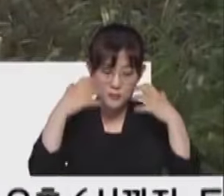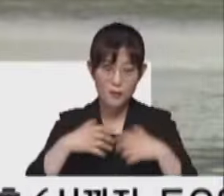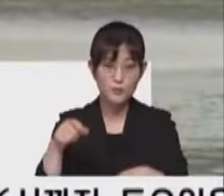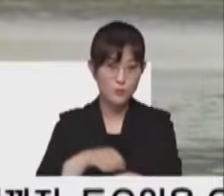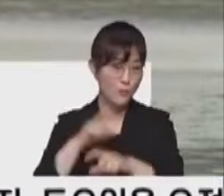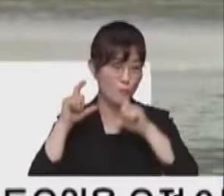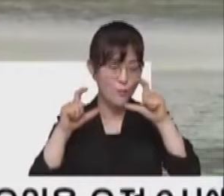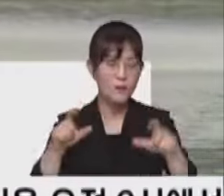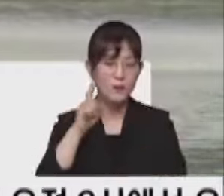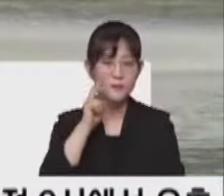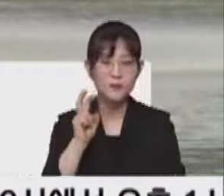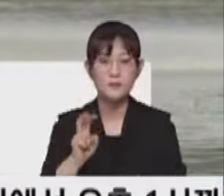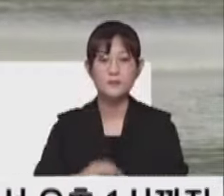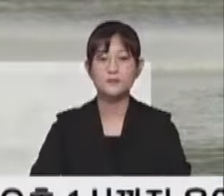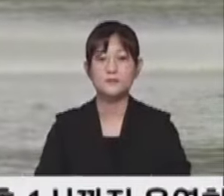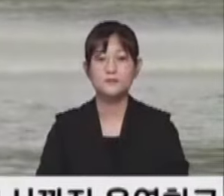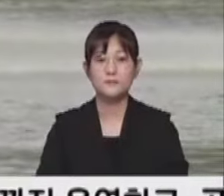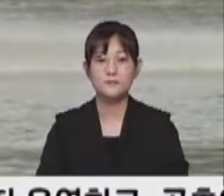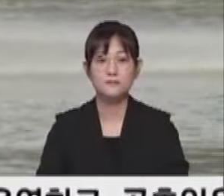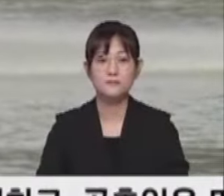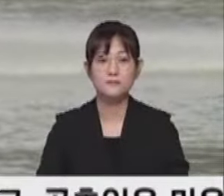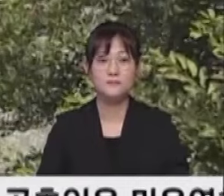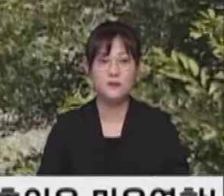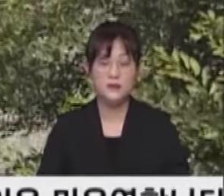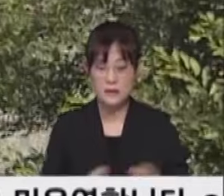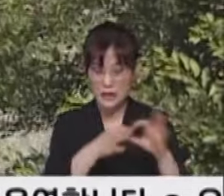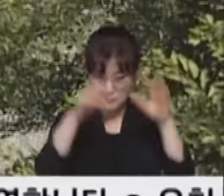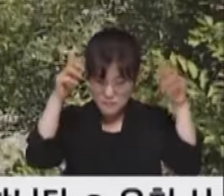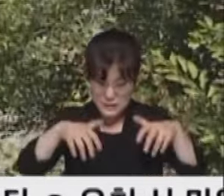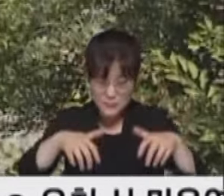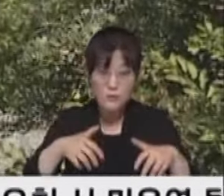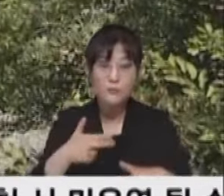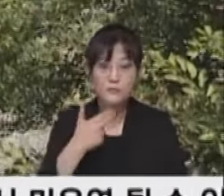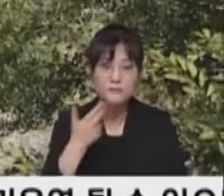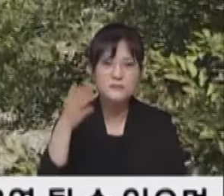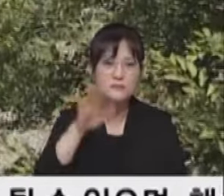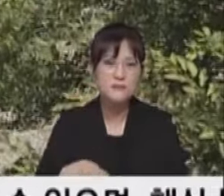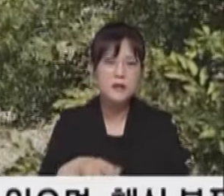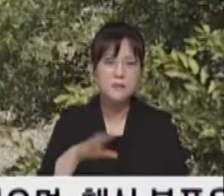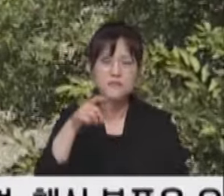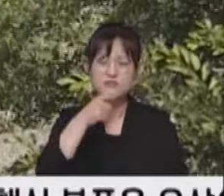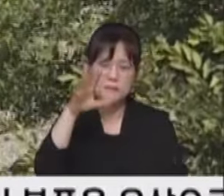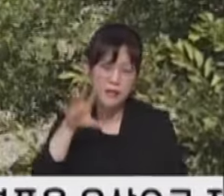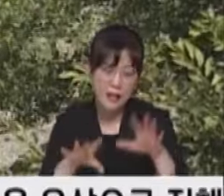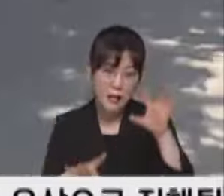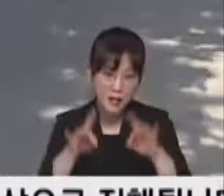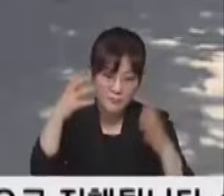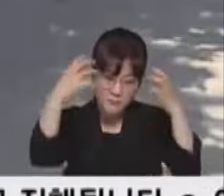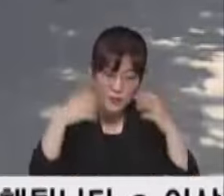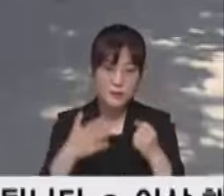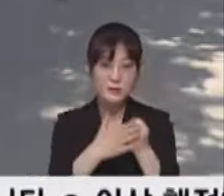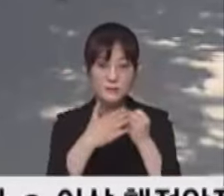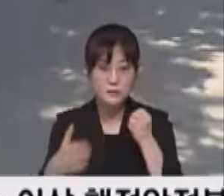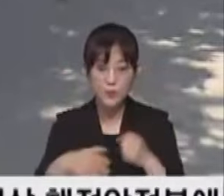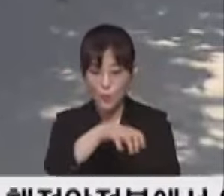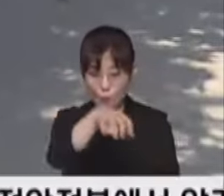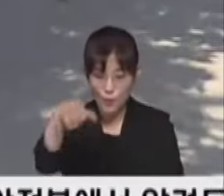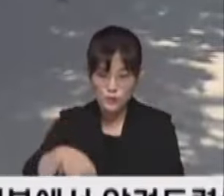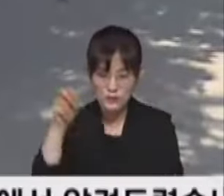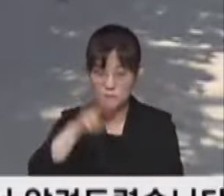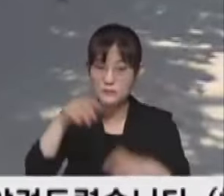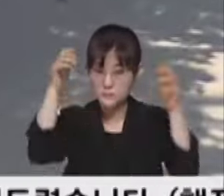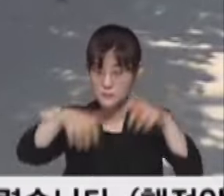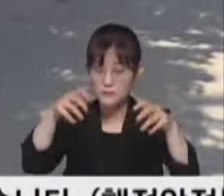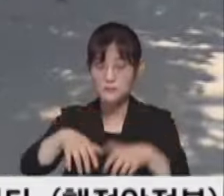가능성 당분간 장맛비는 내리지 않겠지만 스파고 더운 날씨가 계속되면서 지역별로 소나기가